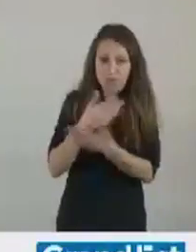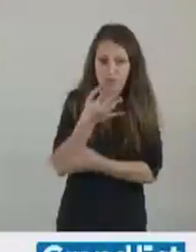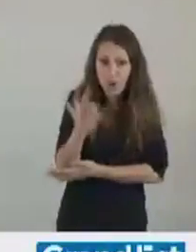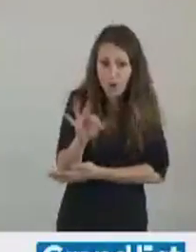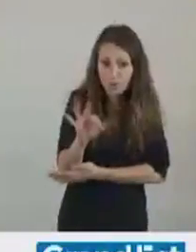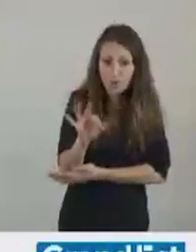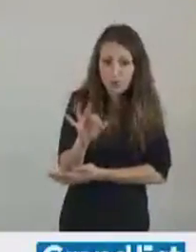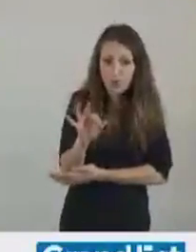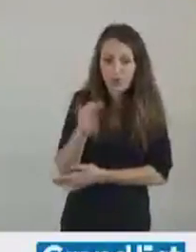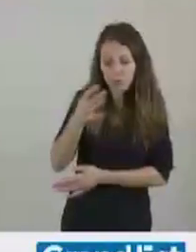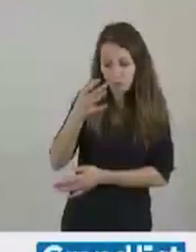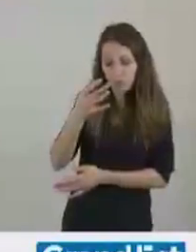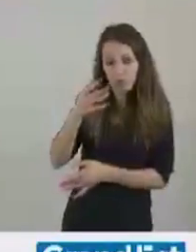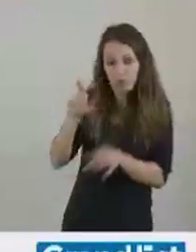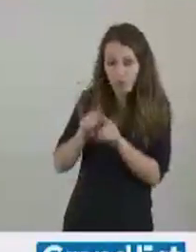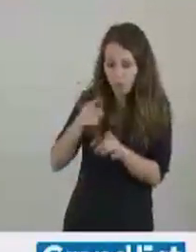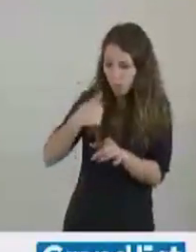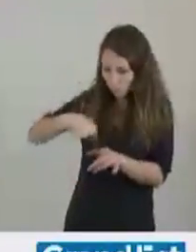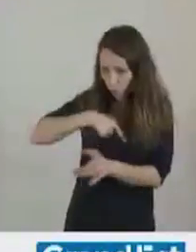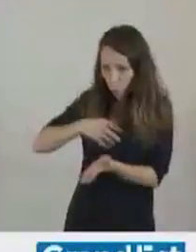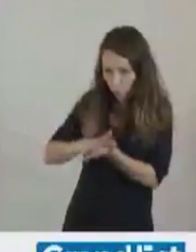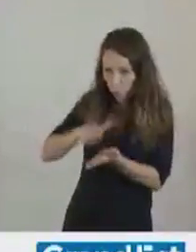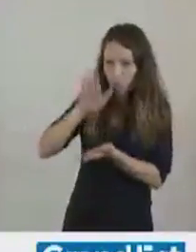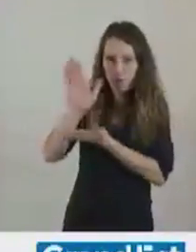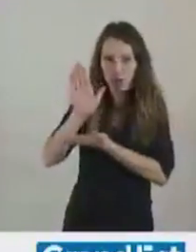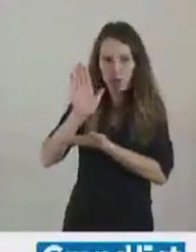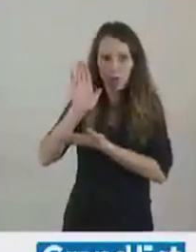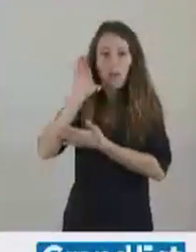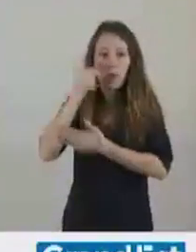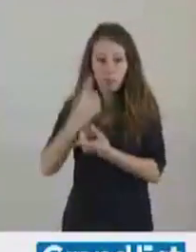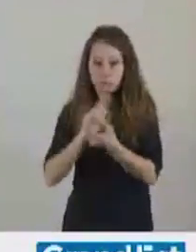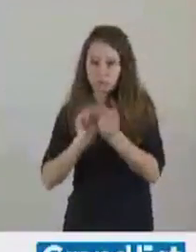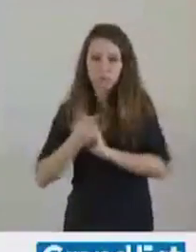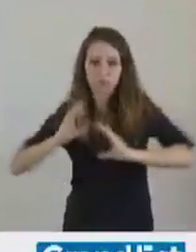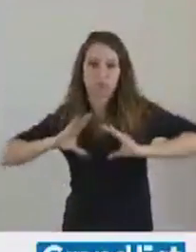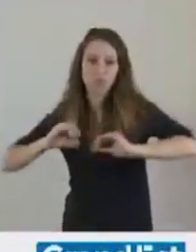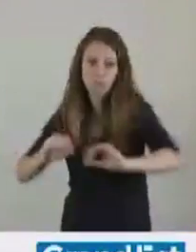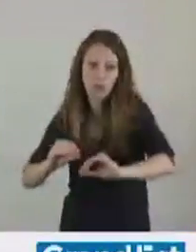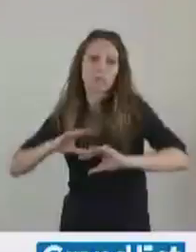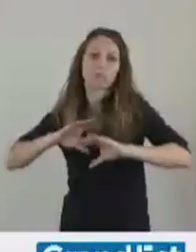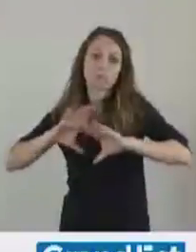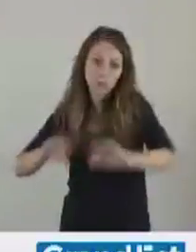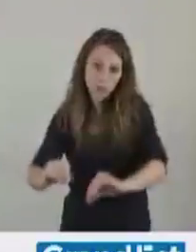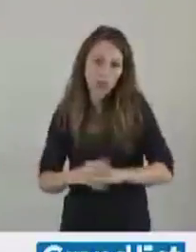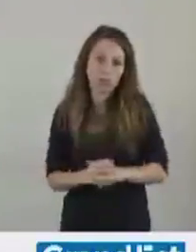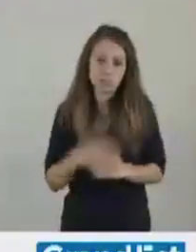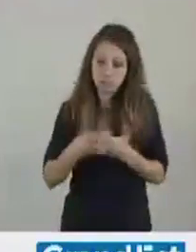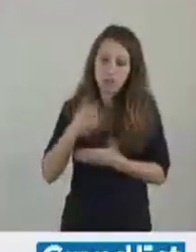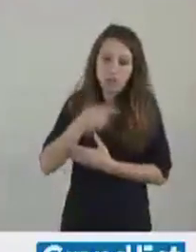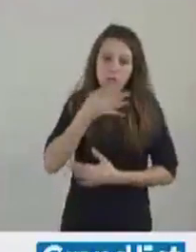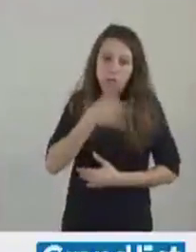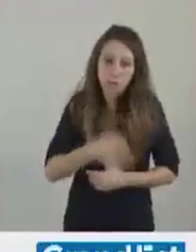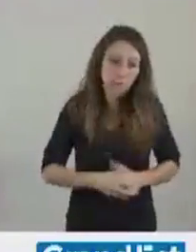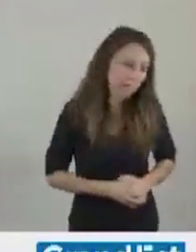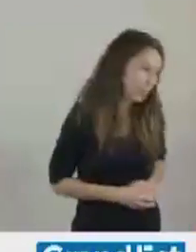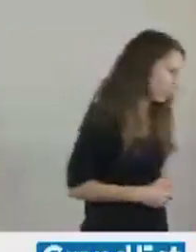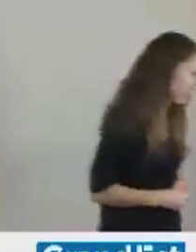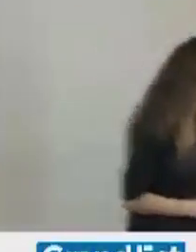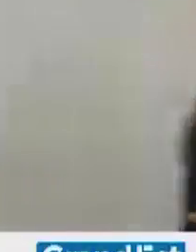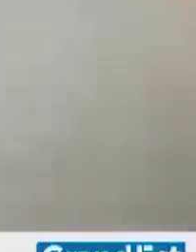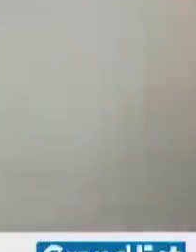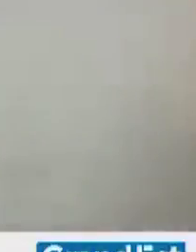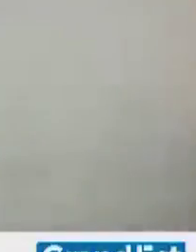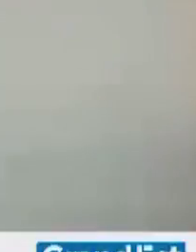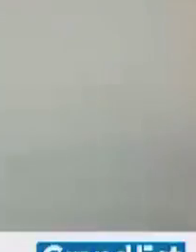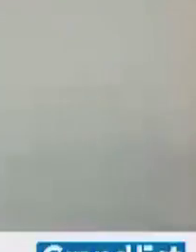à l'avoir promis et à le réaliser. Je pense qu'il faut le dire. Ensuite, sur la politique de la ville, ce que